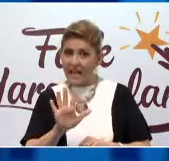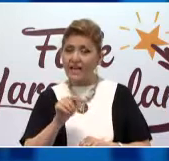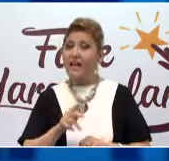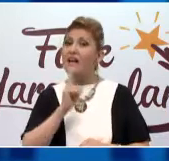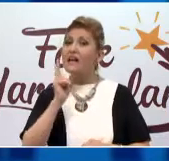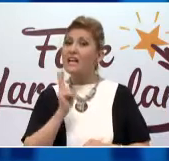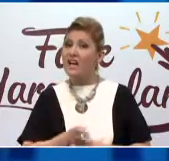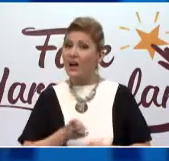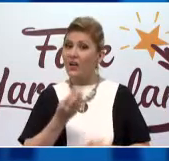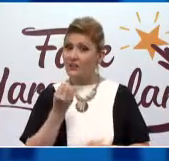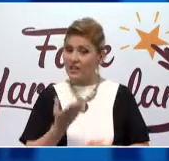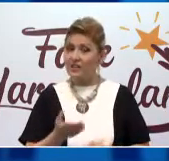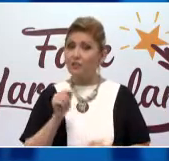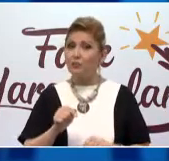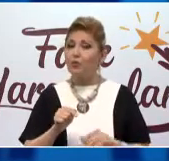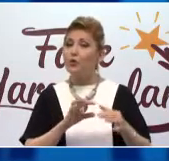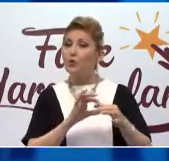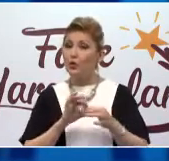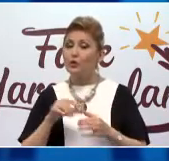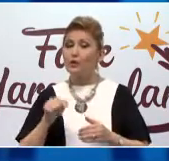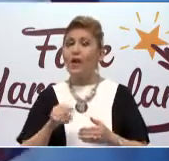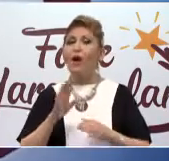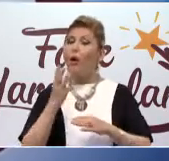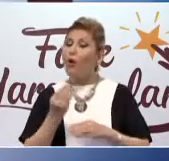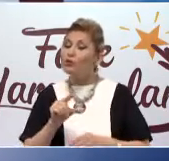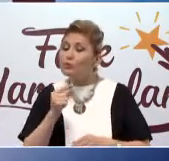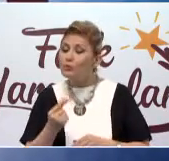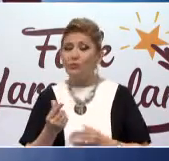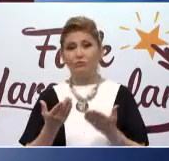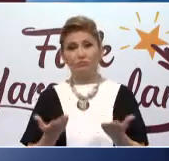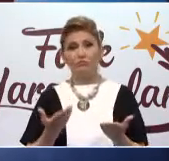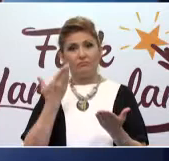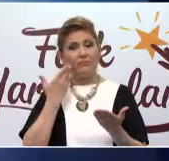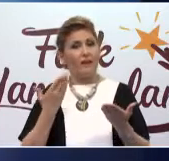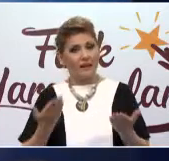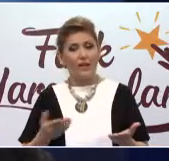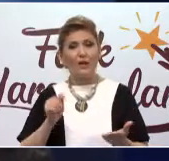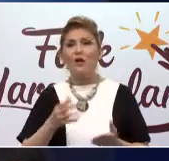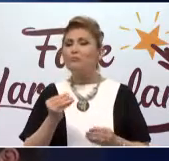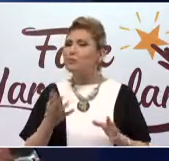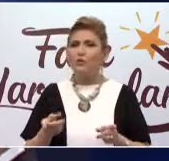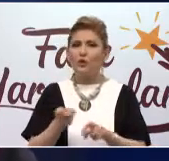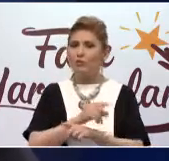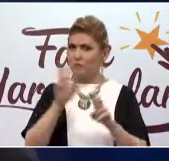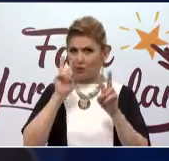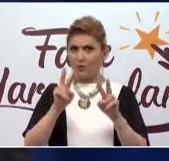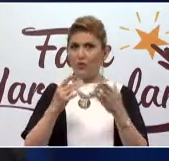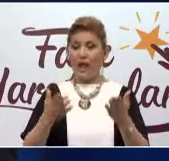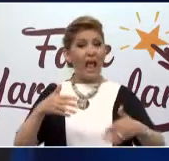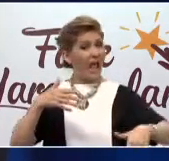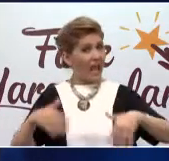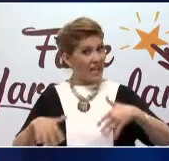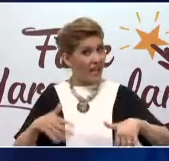karar vericilerin bu konuda olumlu etkilendiğini ve nitekim birçok konuda görüyoruz.